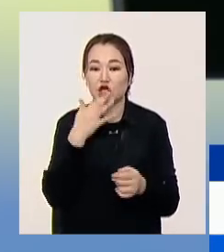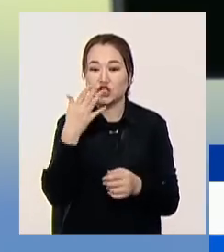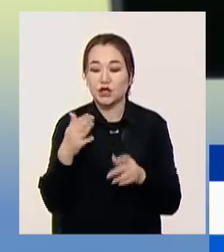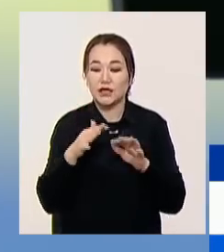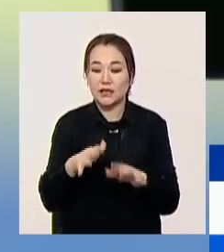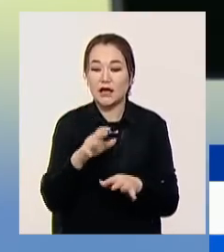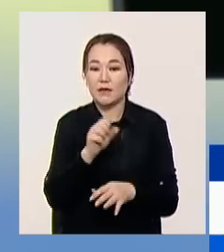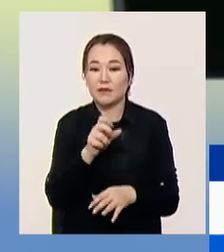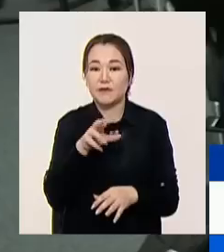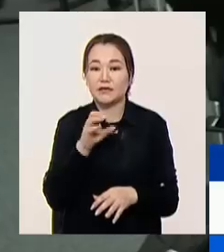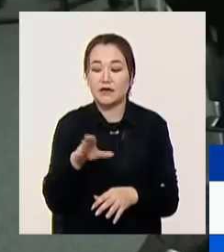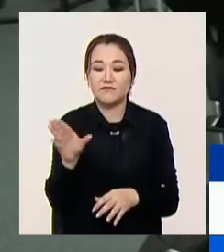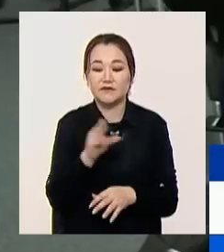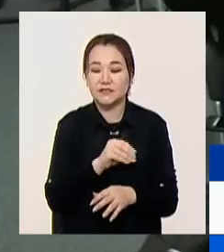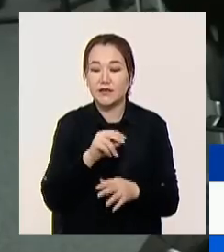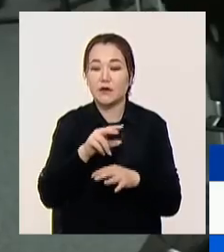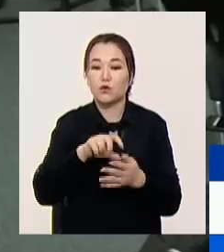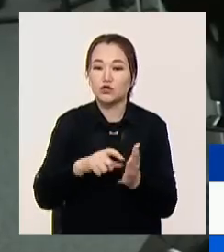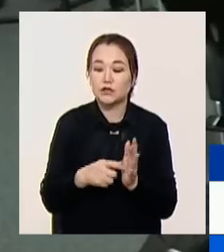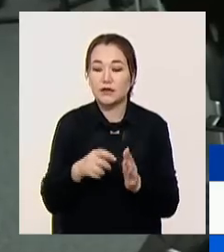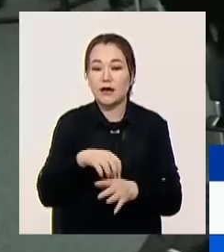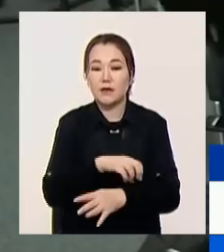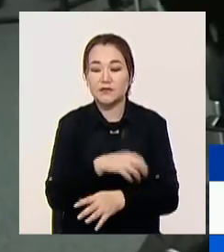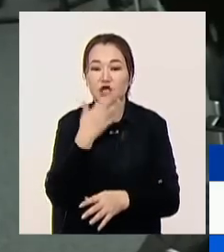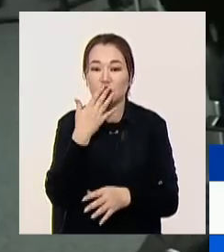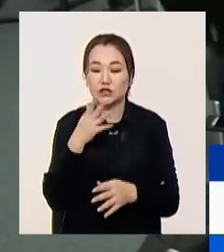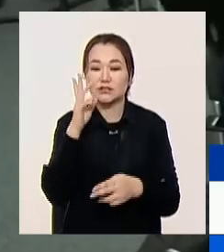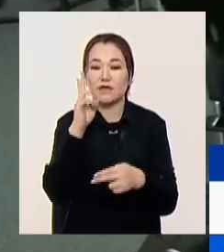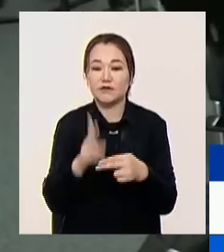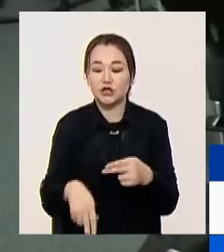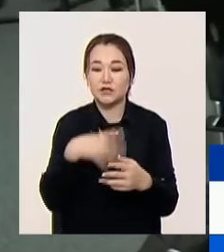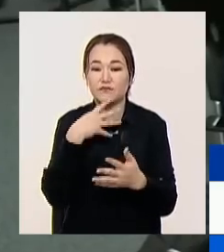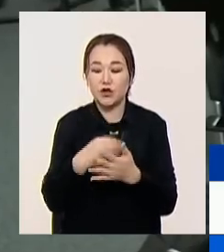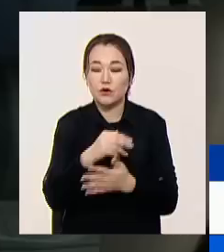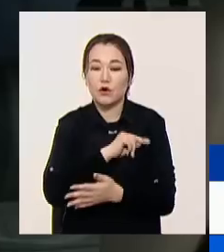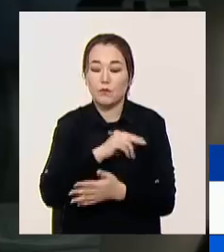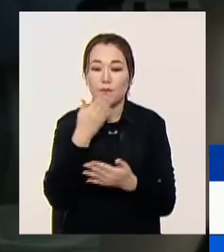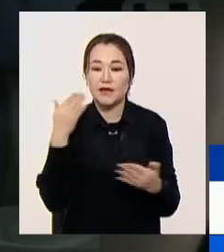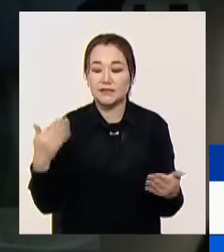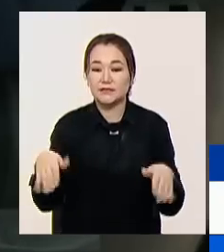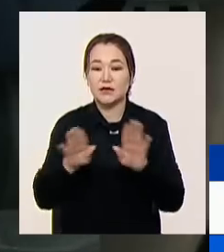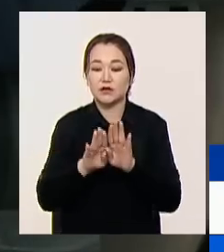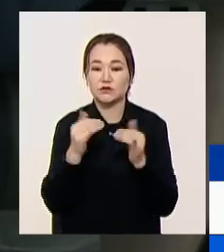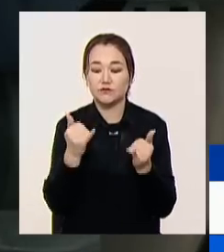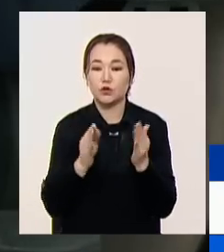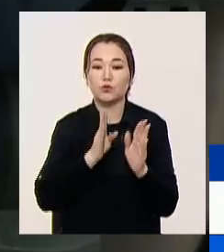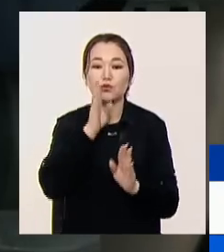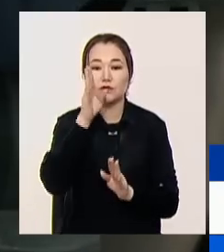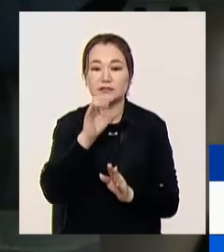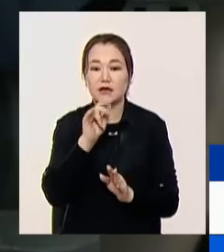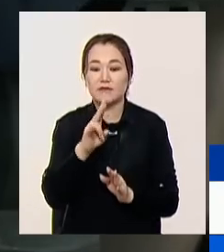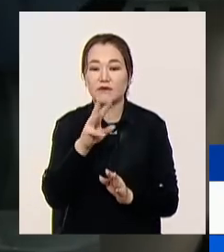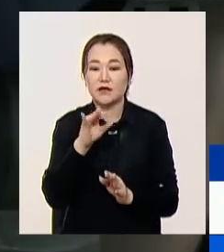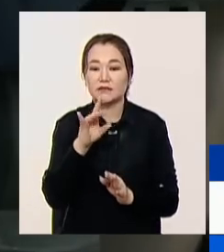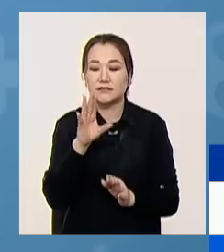Айбек Смадияров, все участковые избирательные комиссии за границей завершили свою работу. Последний пункт закрылся сегодня утром в